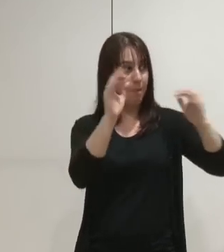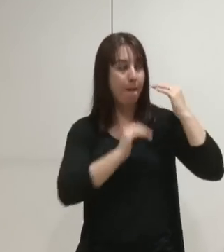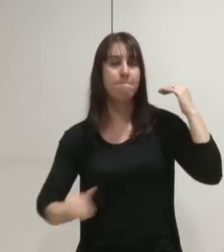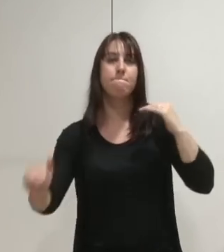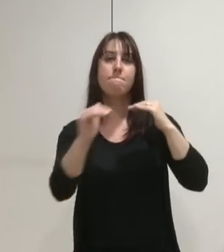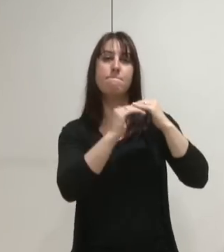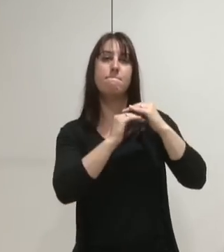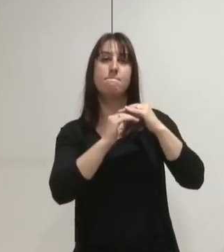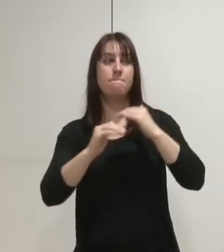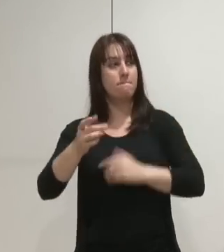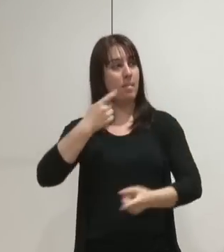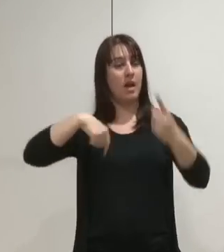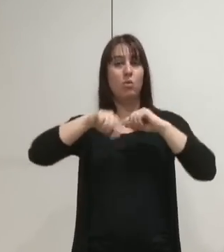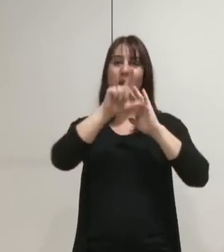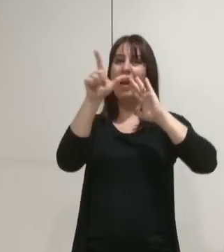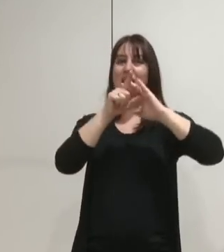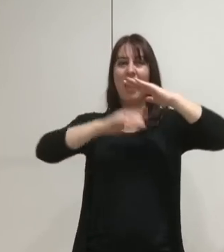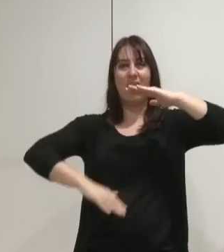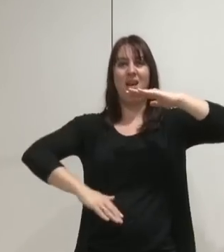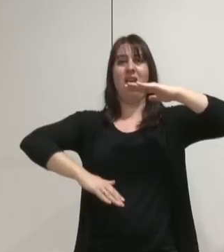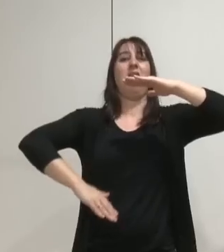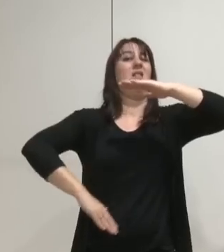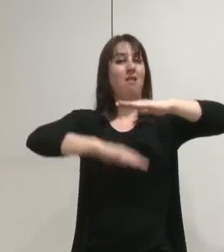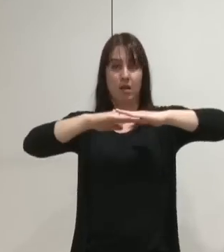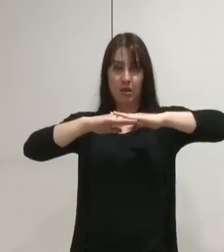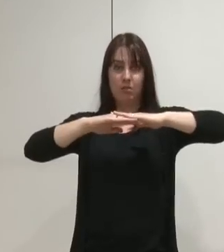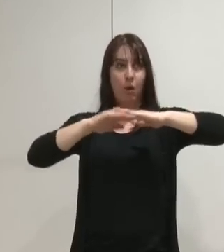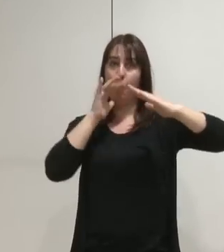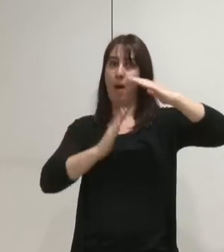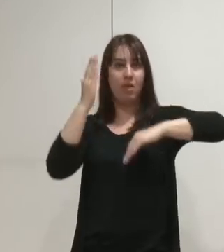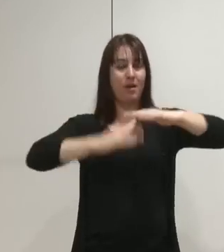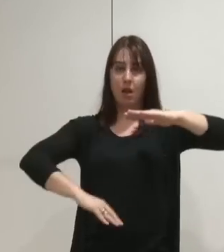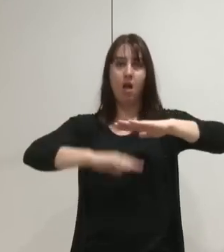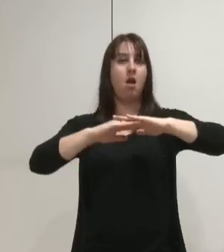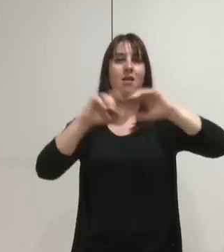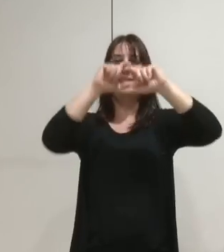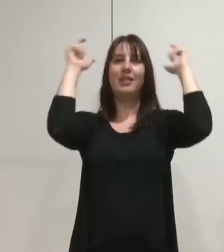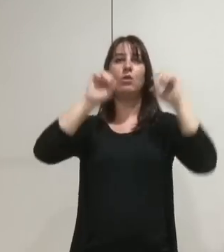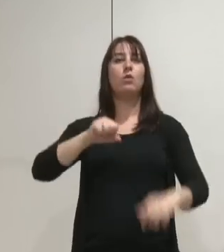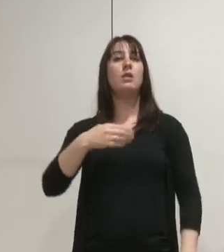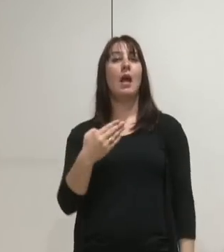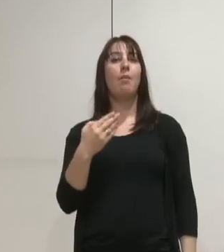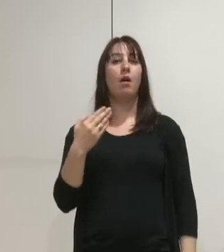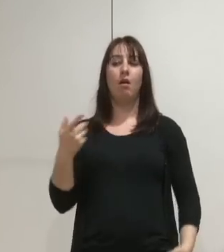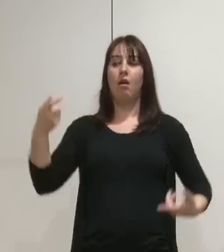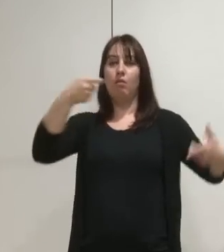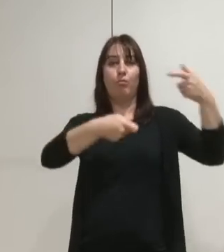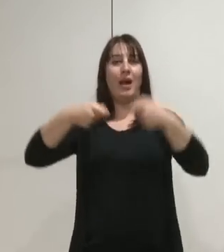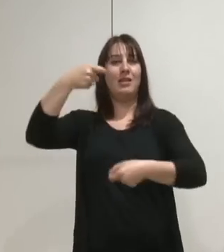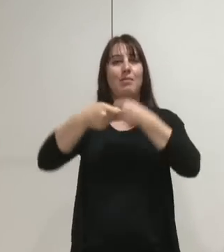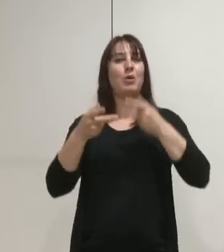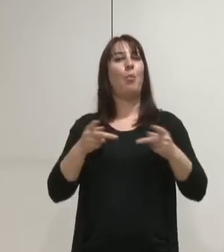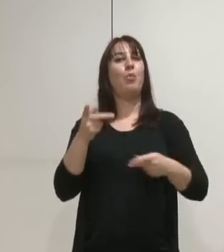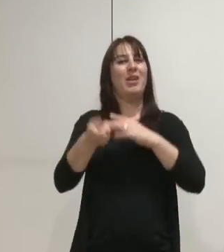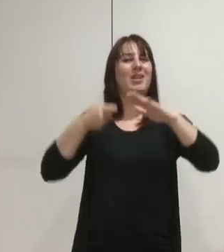au plafond légal que permet le statut des SEM des participation publique